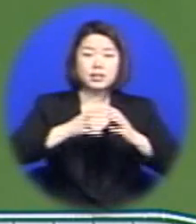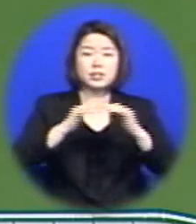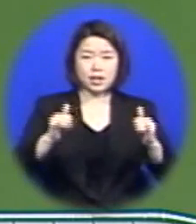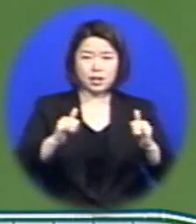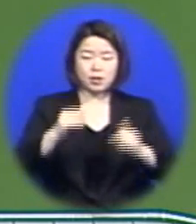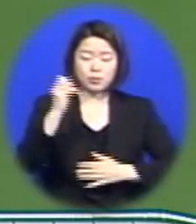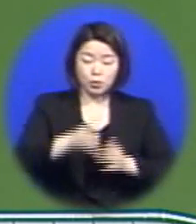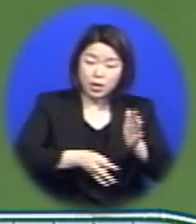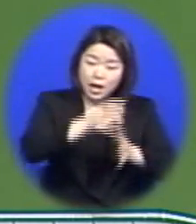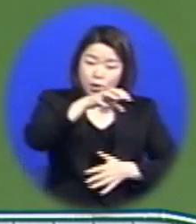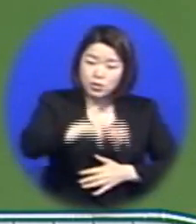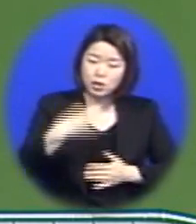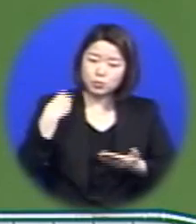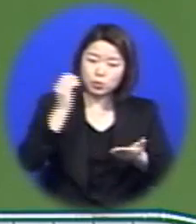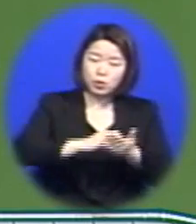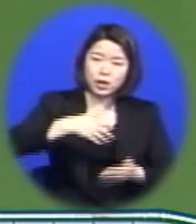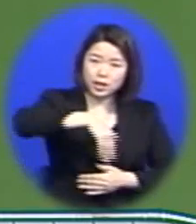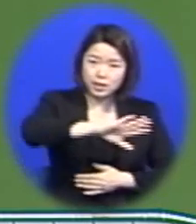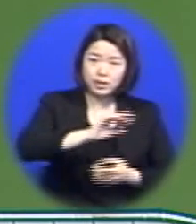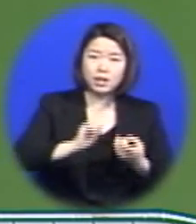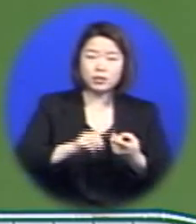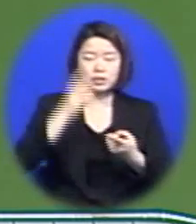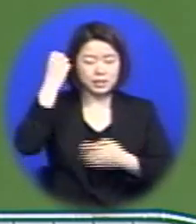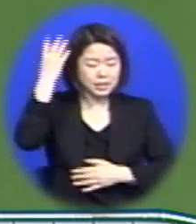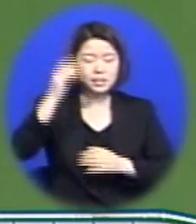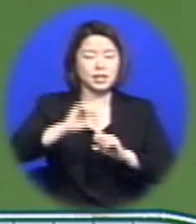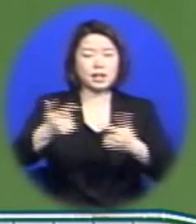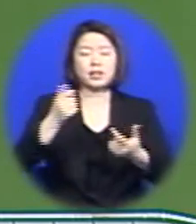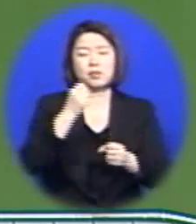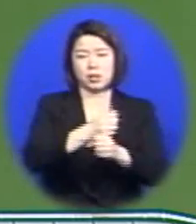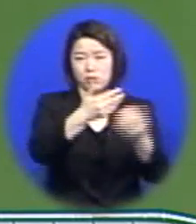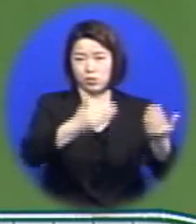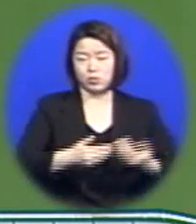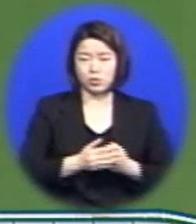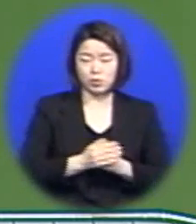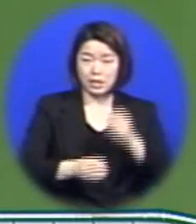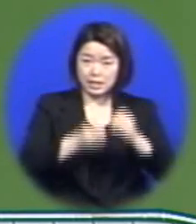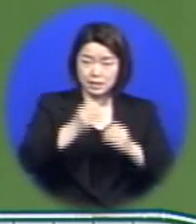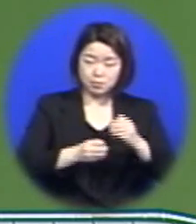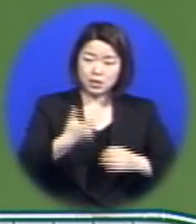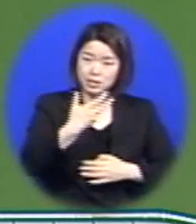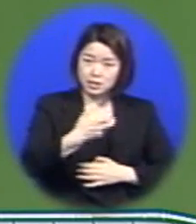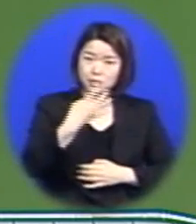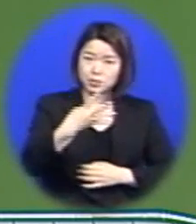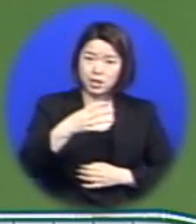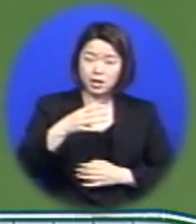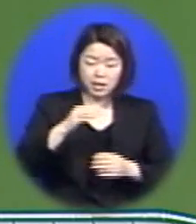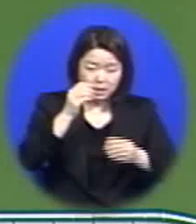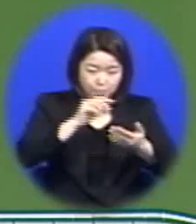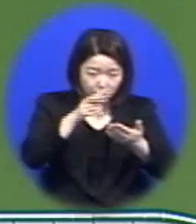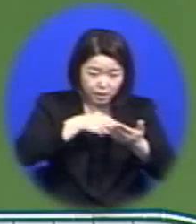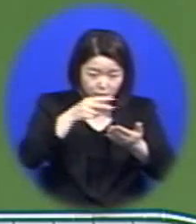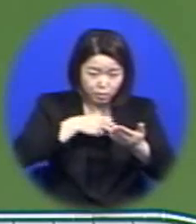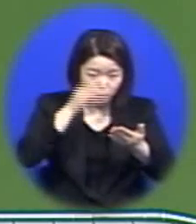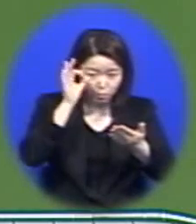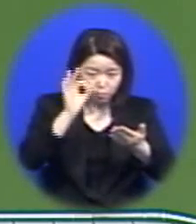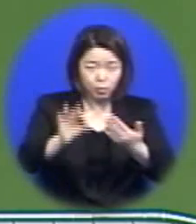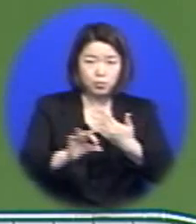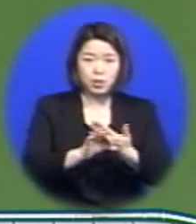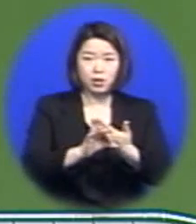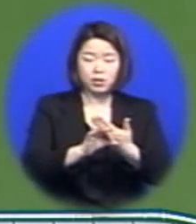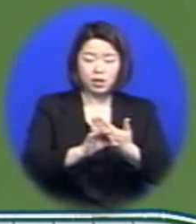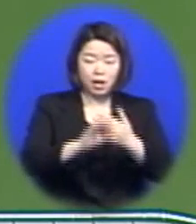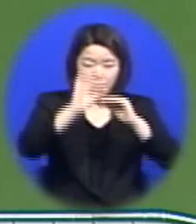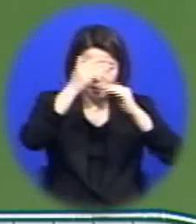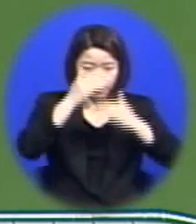돌아가야 된다는 것을 시편 74편 읽어 보면 내용이 전혀 안 맞는 내용이 하나